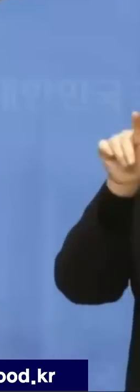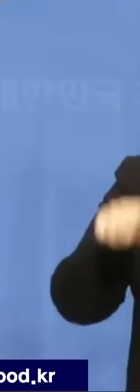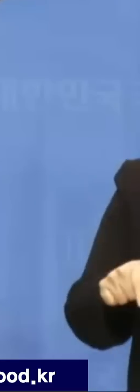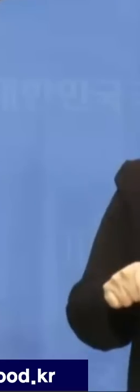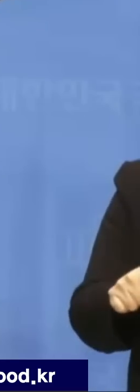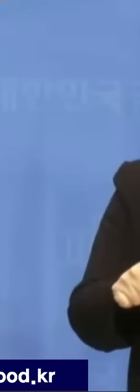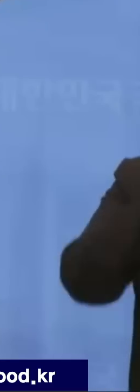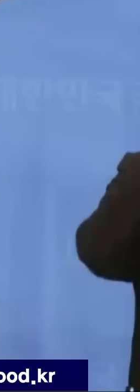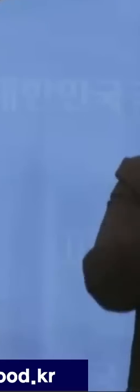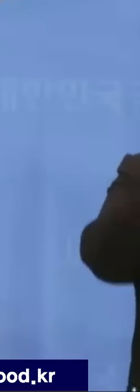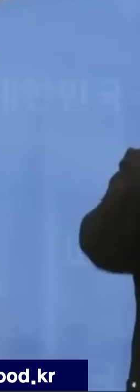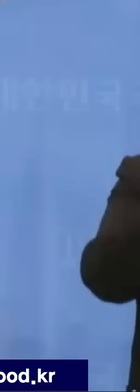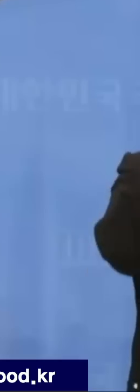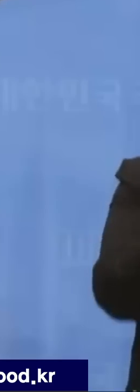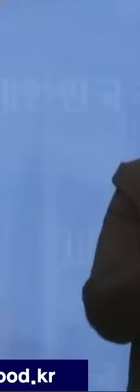반성하지 않은